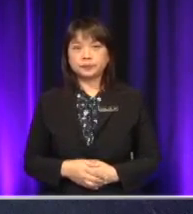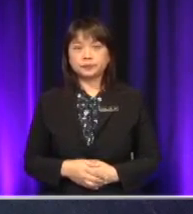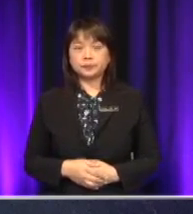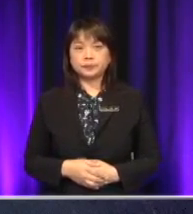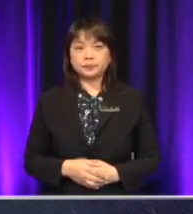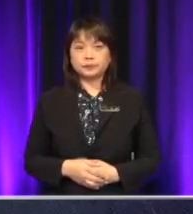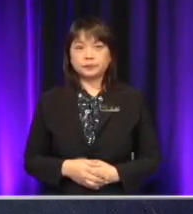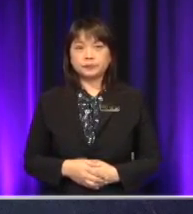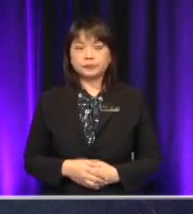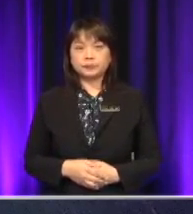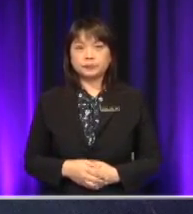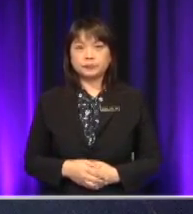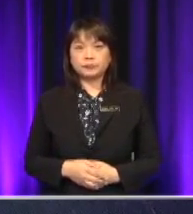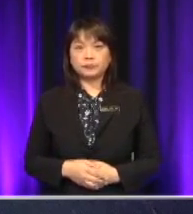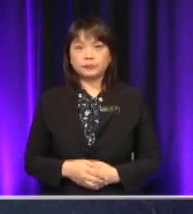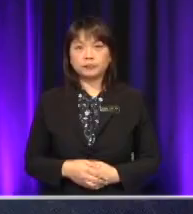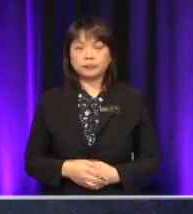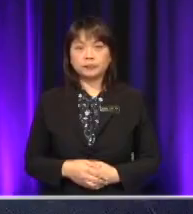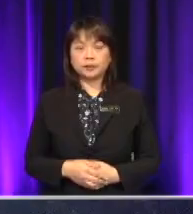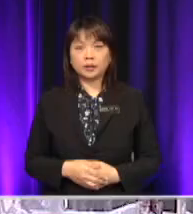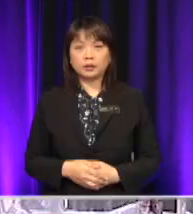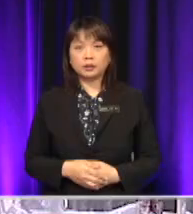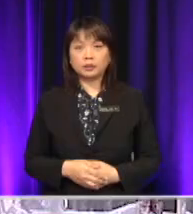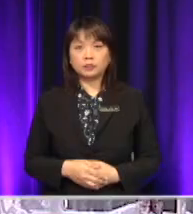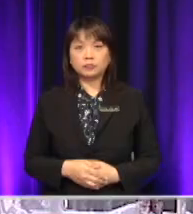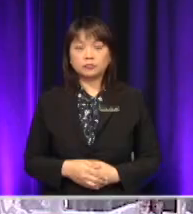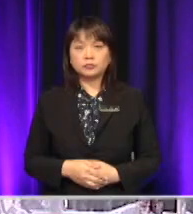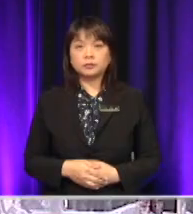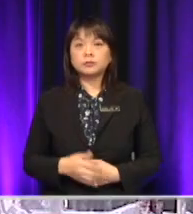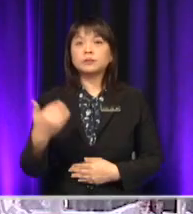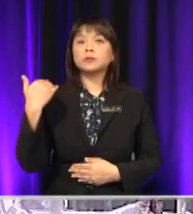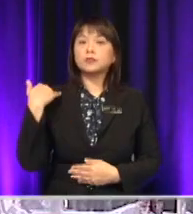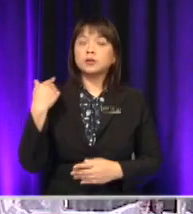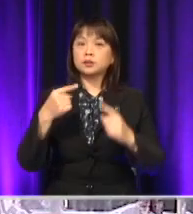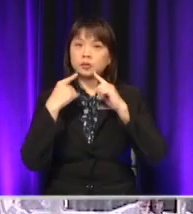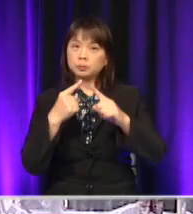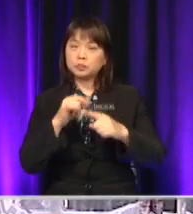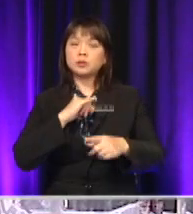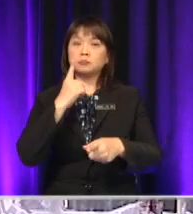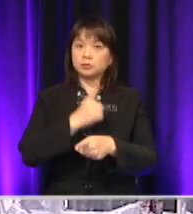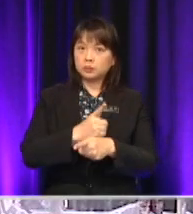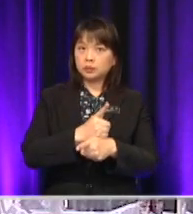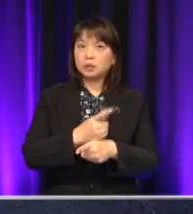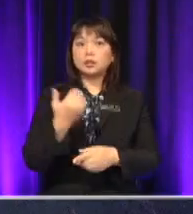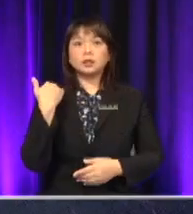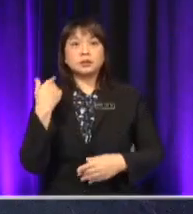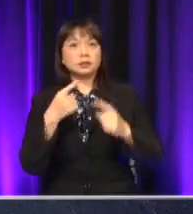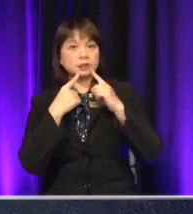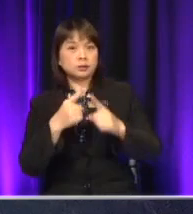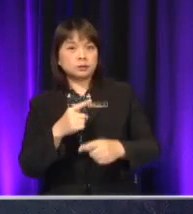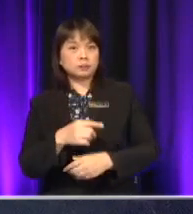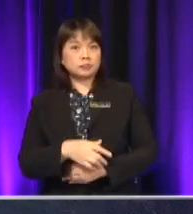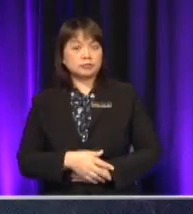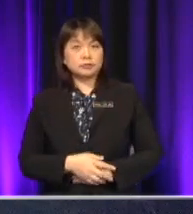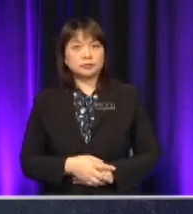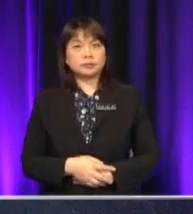kenal radas tadi, cikgu. Baiklah, cikgu. Sebenarnya kan ada jawapan saya betul, ada jawapan yang kurang tepat tadi. Okey, ya, cikgu tahu. Nampak reward kan?